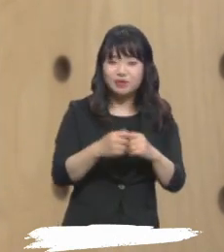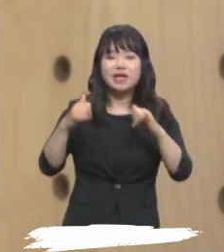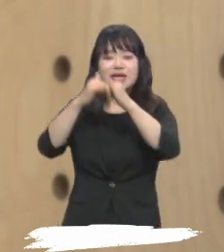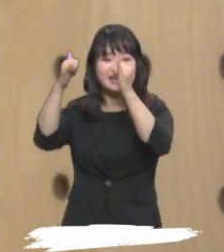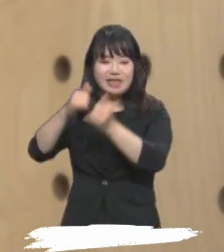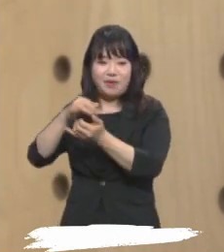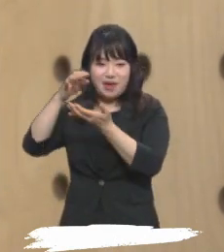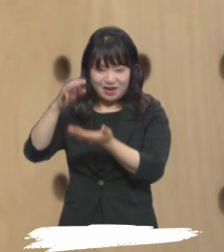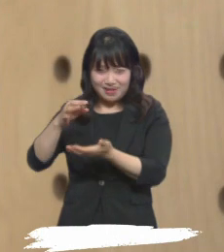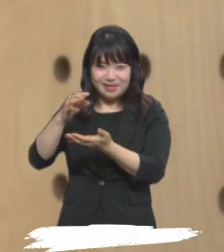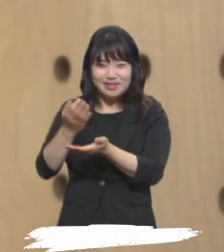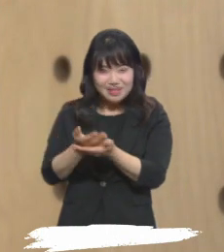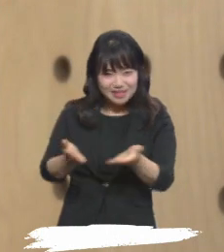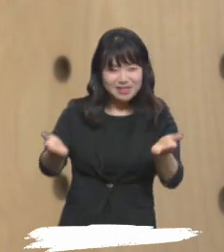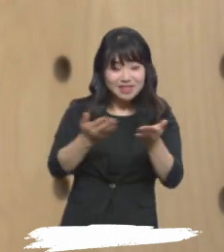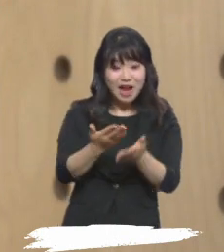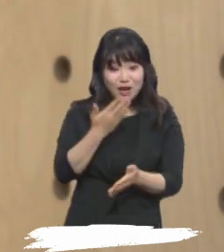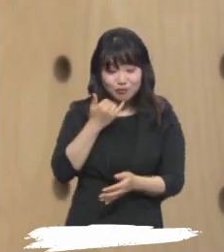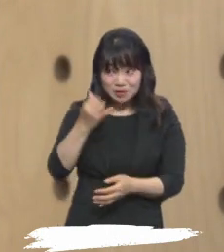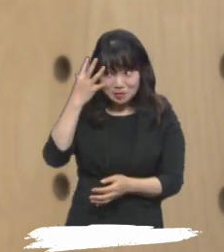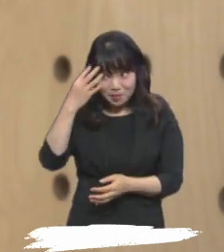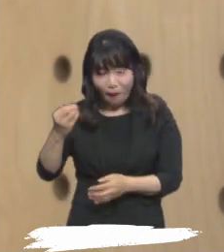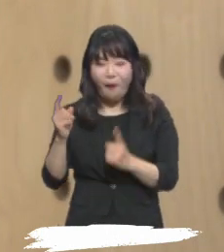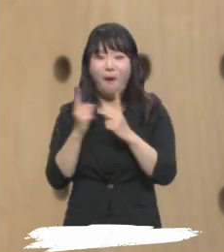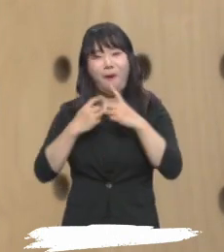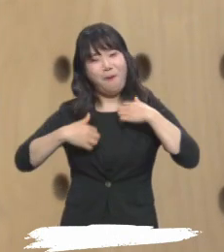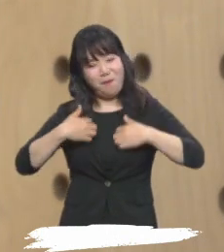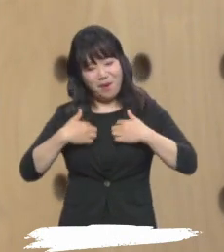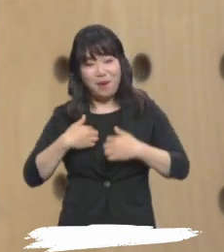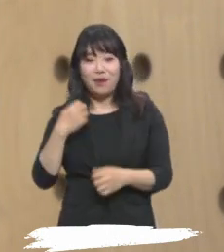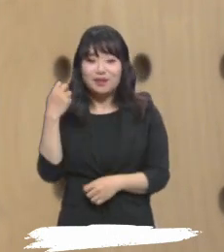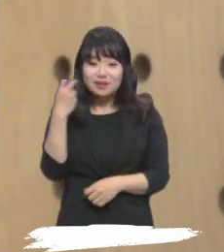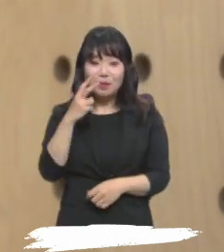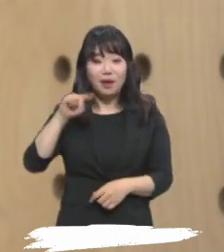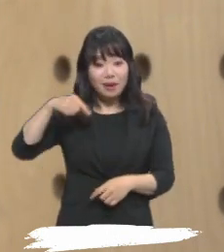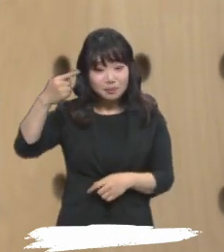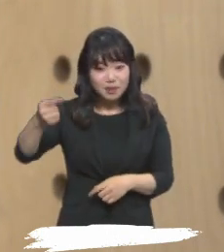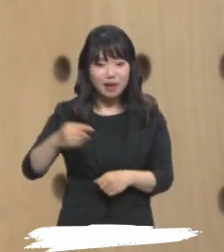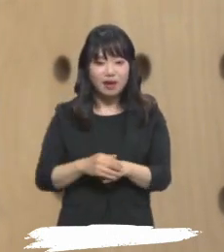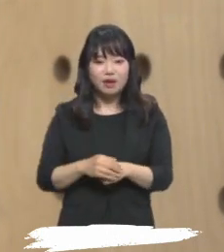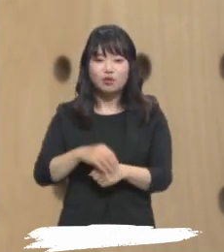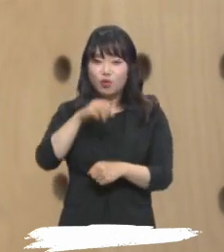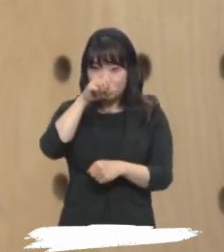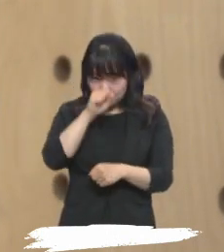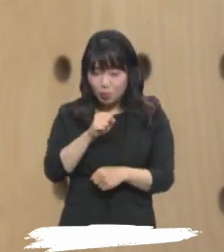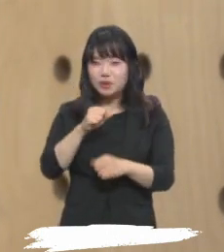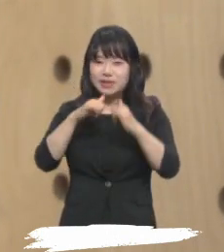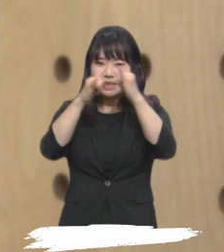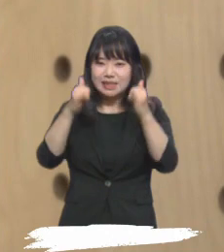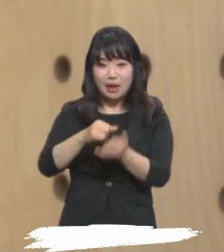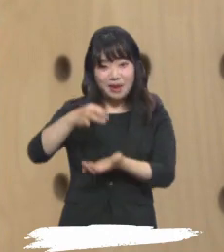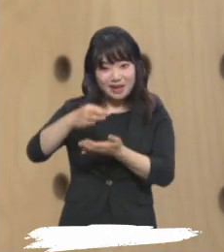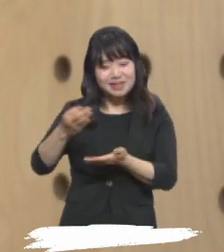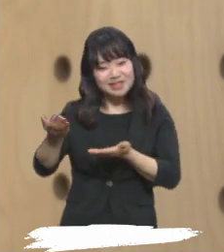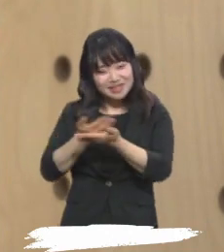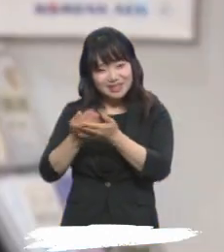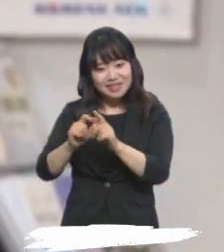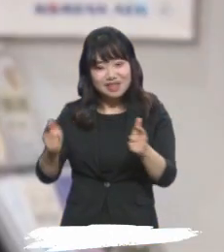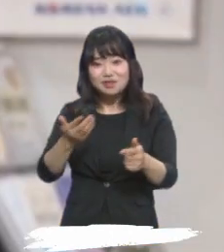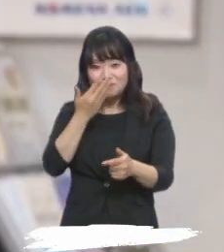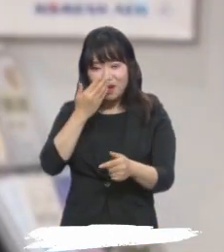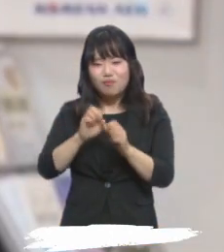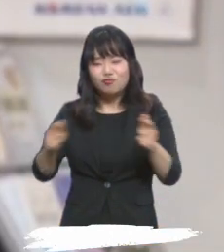있는 기업들이 만나볼 수 있어서 너무 반가웠던 것 같고요. 앞으로도 이렇게 의미 있는 제품들을 많이 만나볼 수 있으면 좋을 것